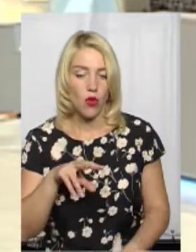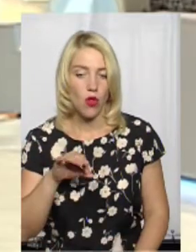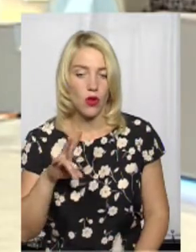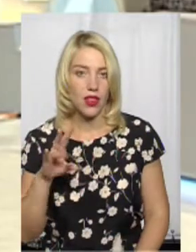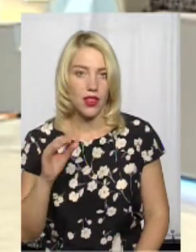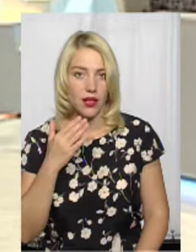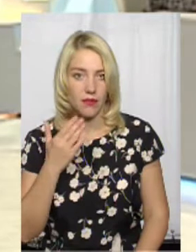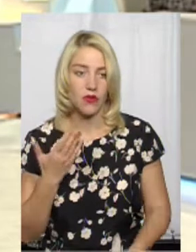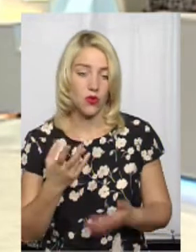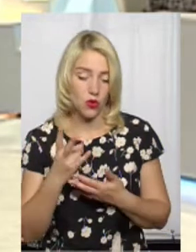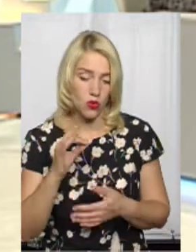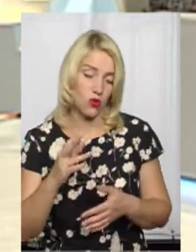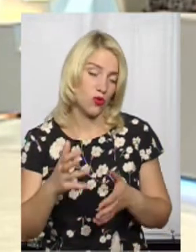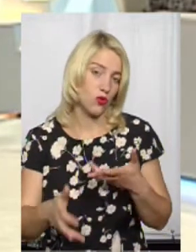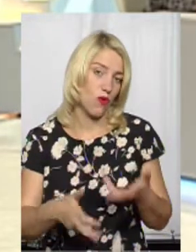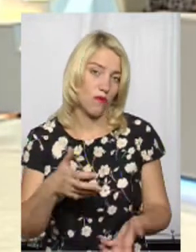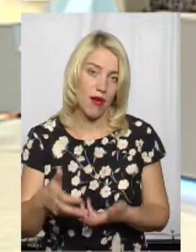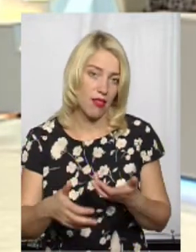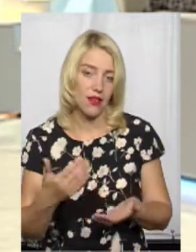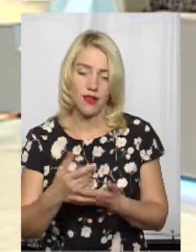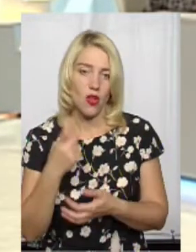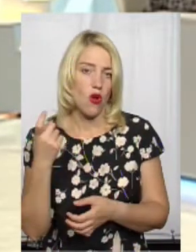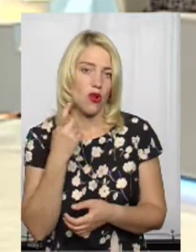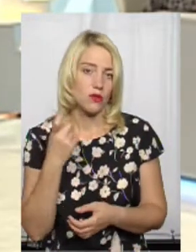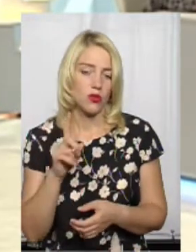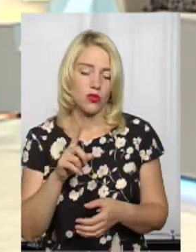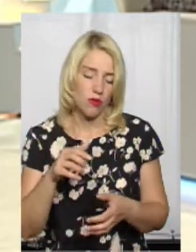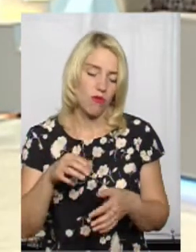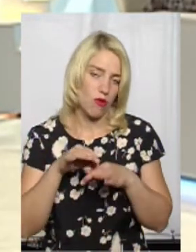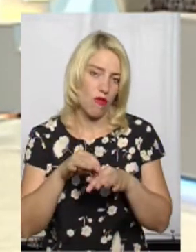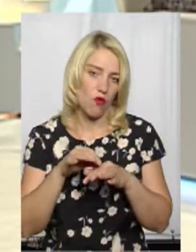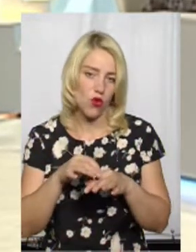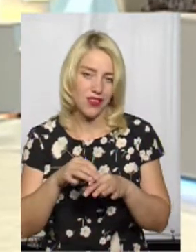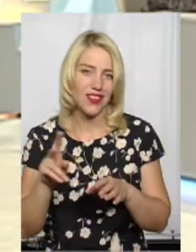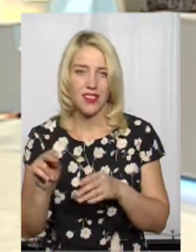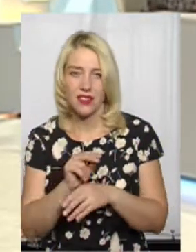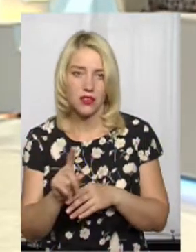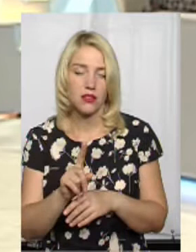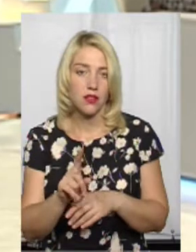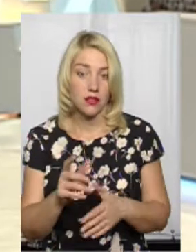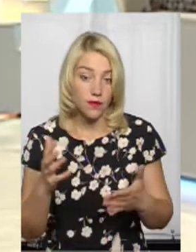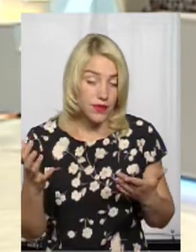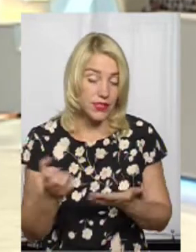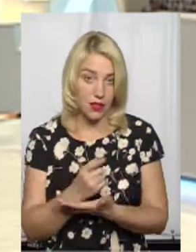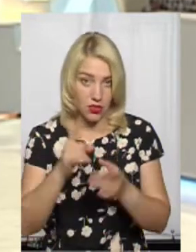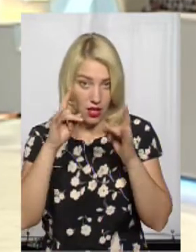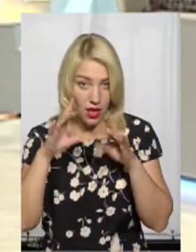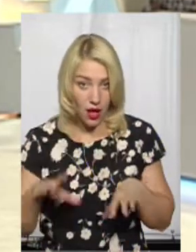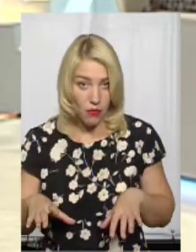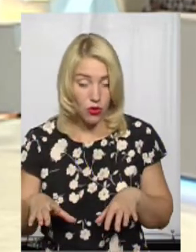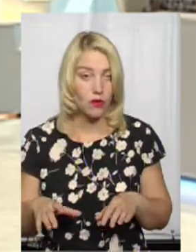Полонному? Ну, копали якусь по господарству, якісь роботи проводили і раптом знайшли щось